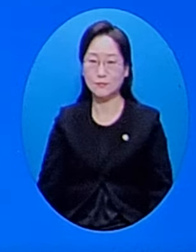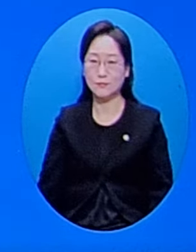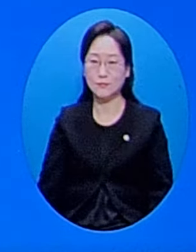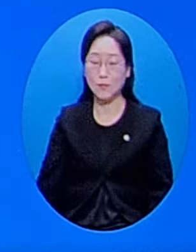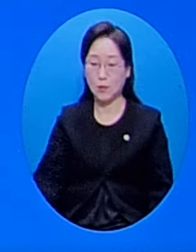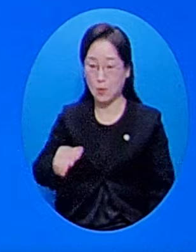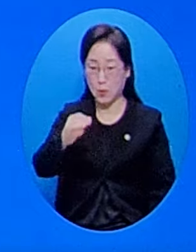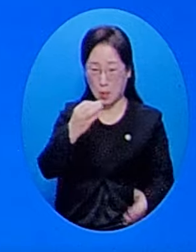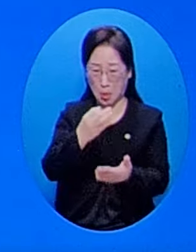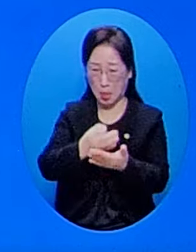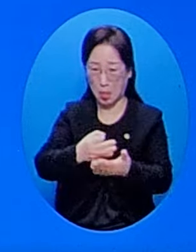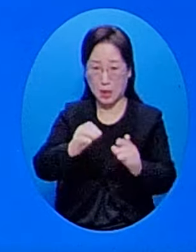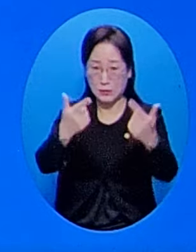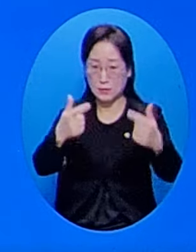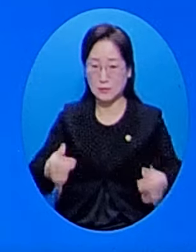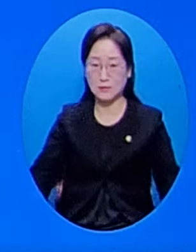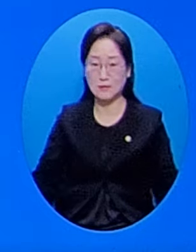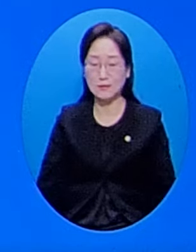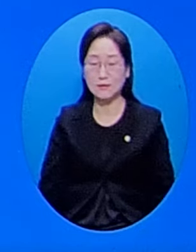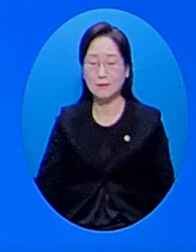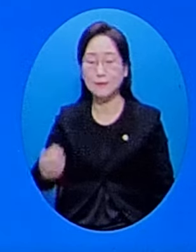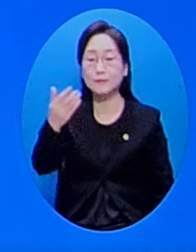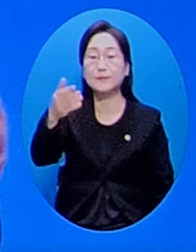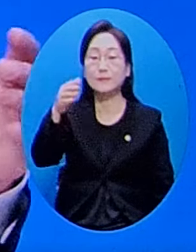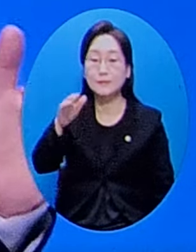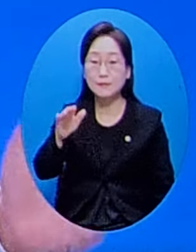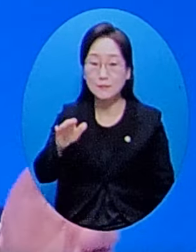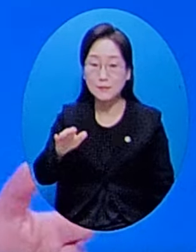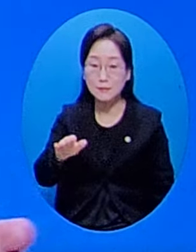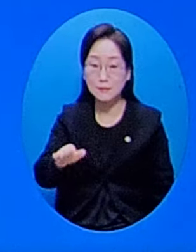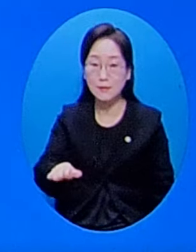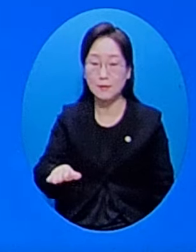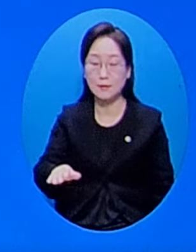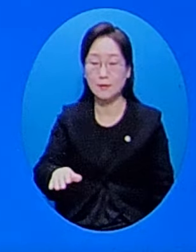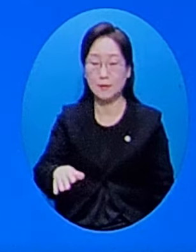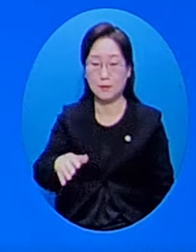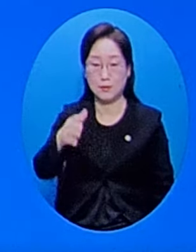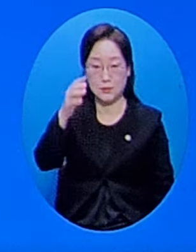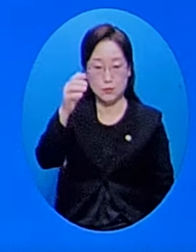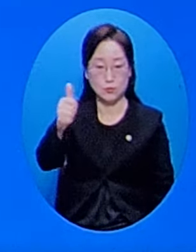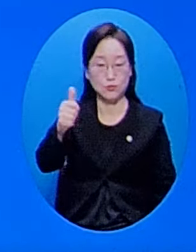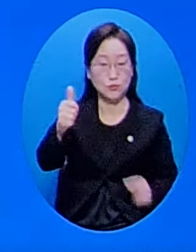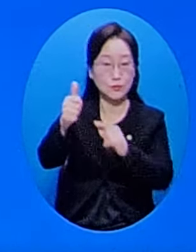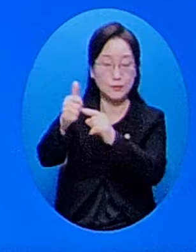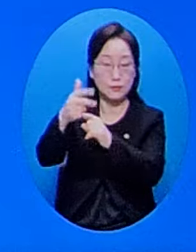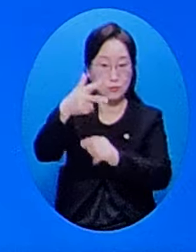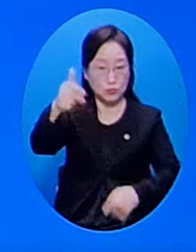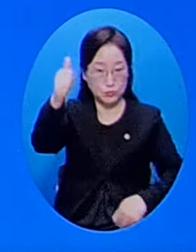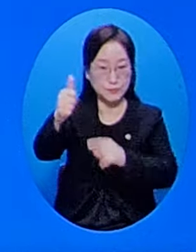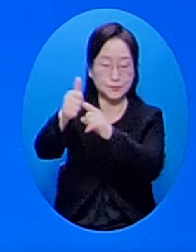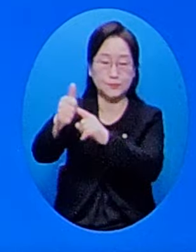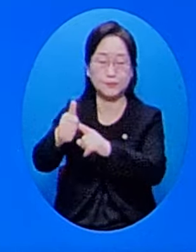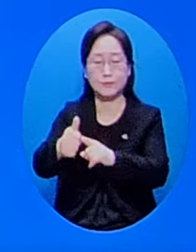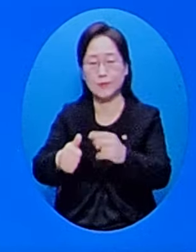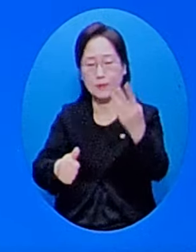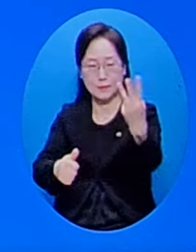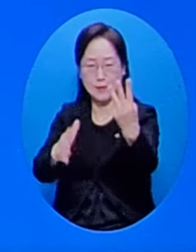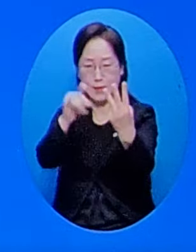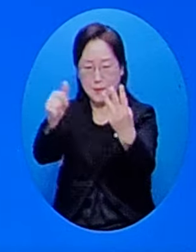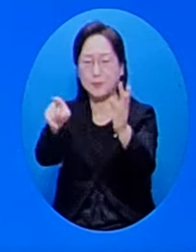적은 돈이 아닙니다. 그런데 주인이 이 세 사람을 믿고 자기의